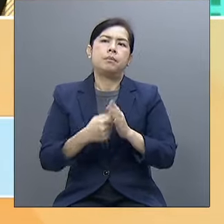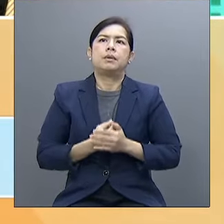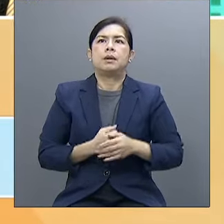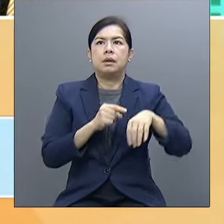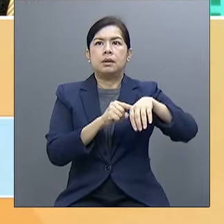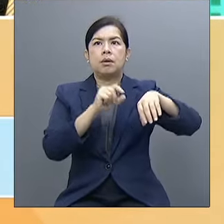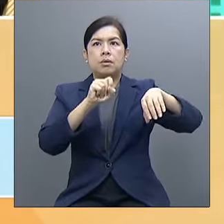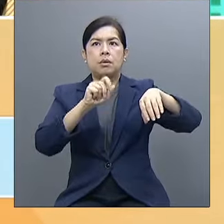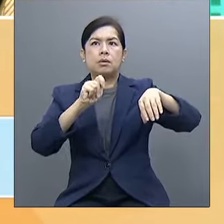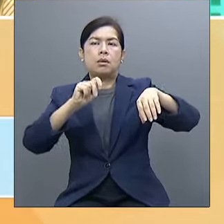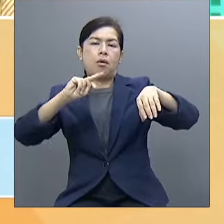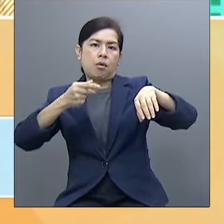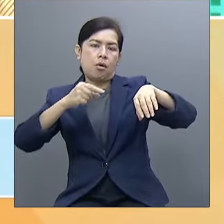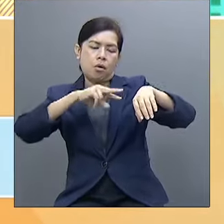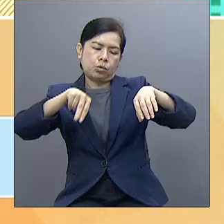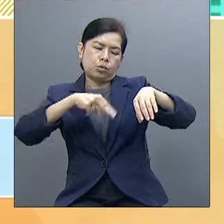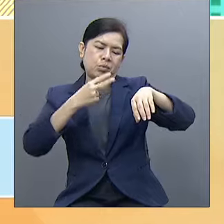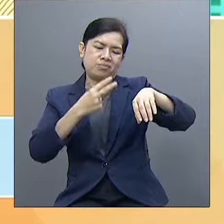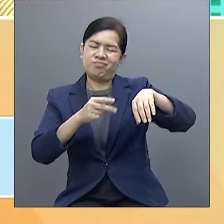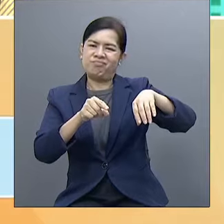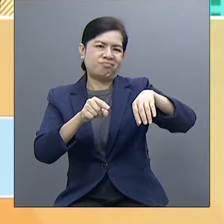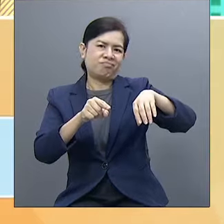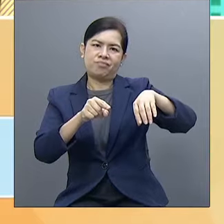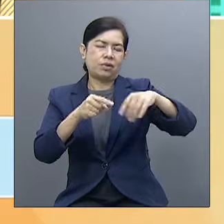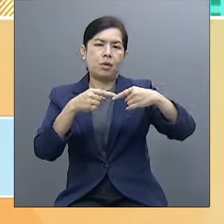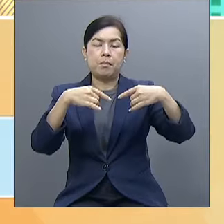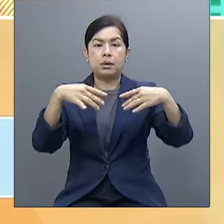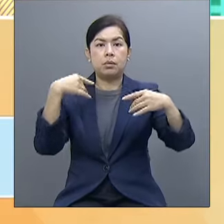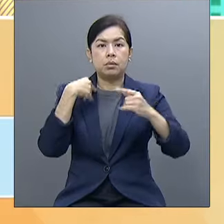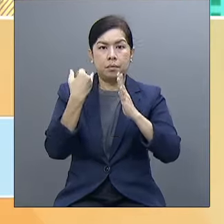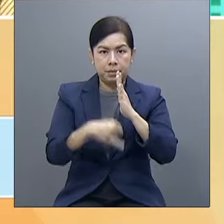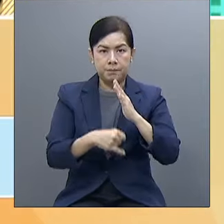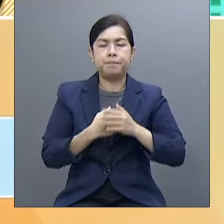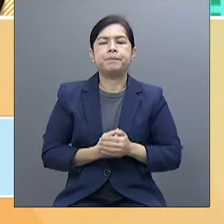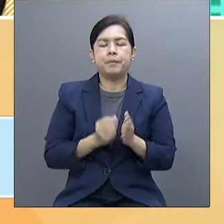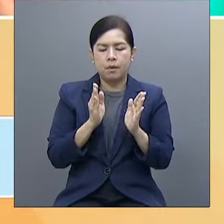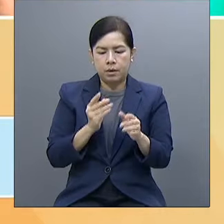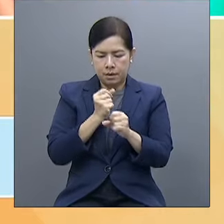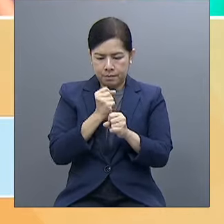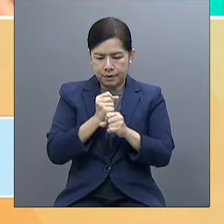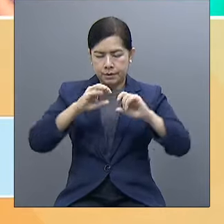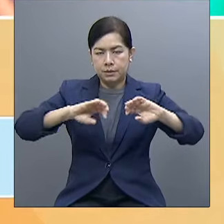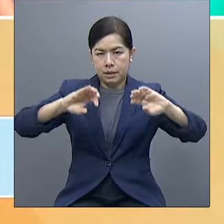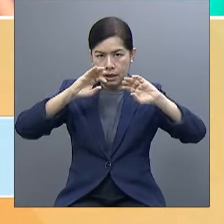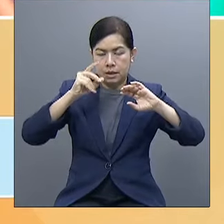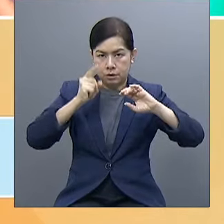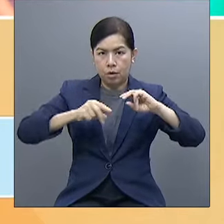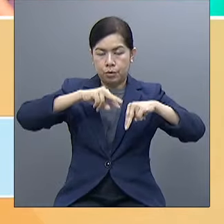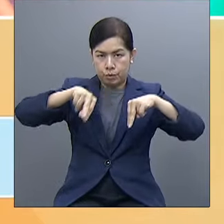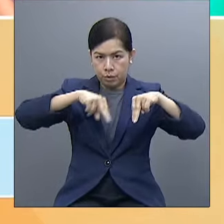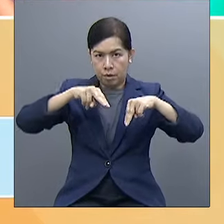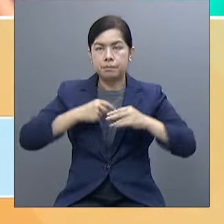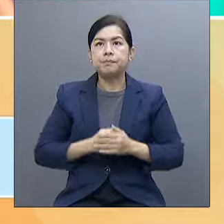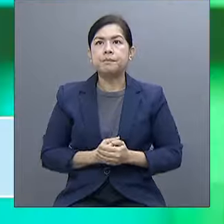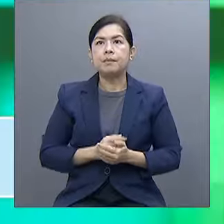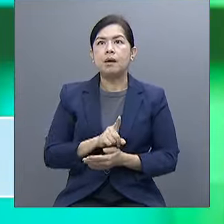เรียกเงินคืน สองเป็นจุดนี ้ข้าราชการโดนสอบสวนทางวินัย นี่ไงคำถามเลยค่ะทั้งหมดเนี้ยเคยชงเ